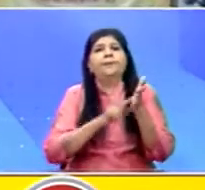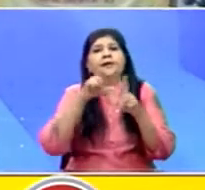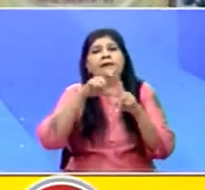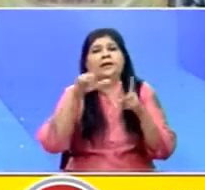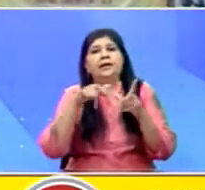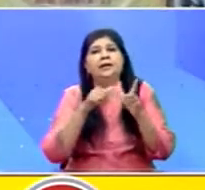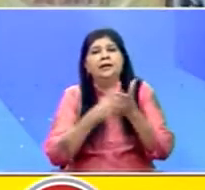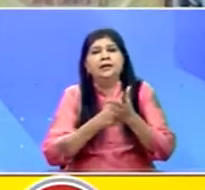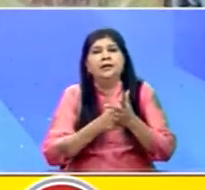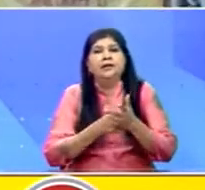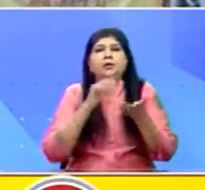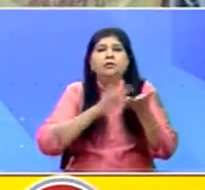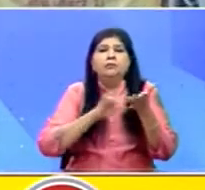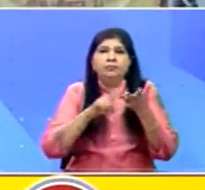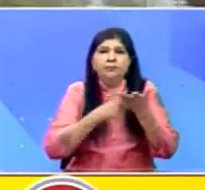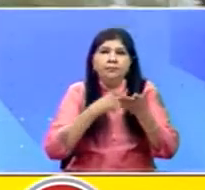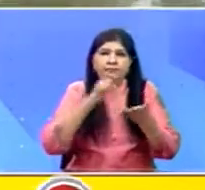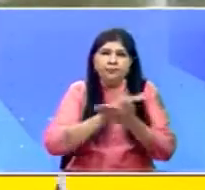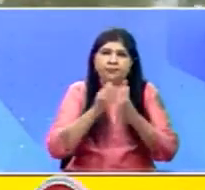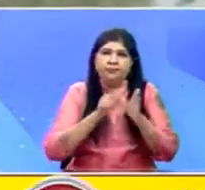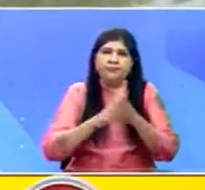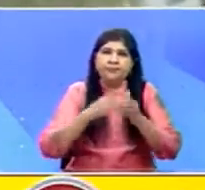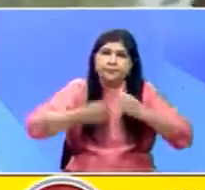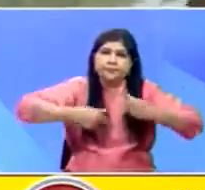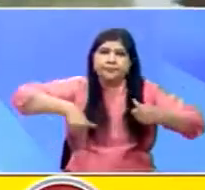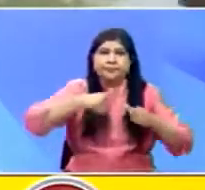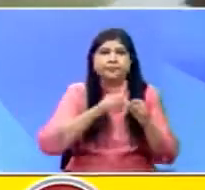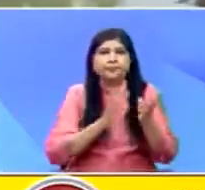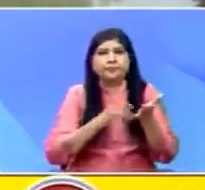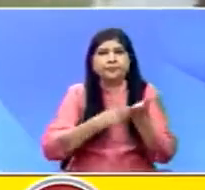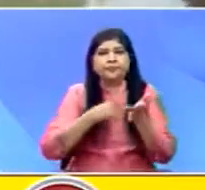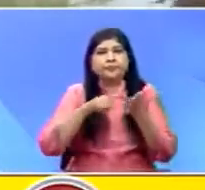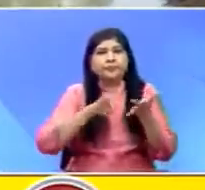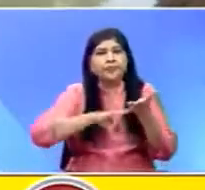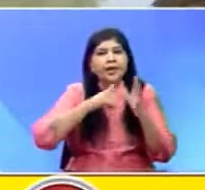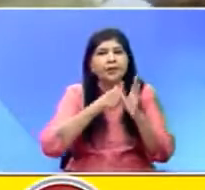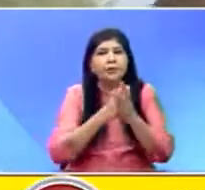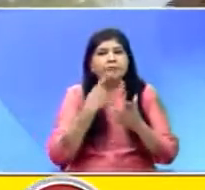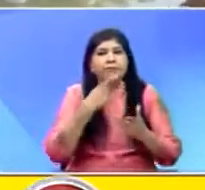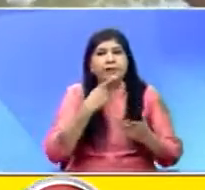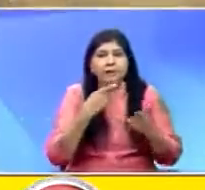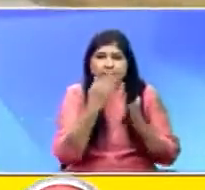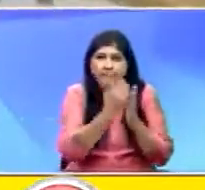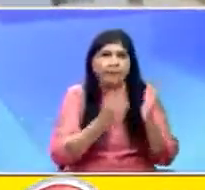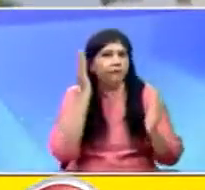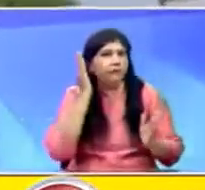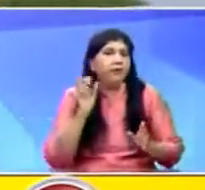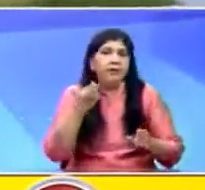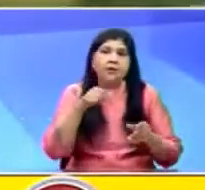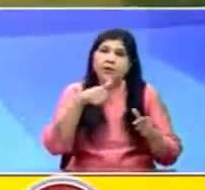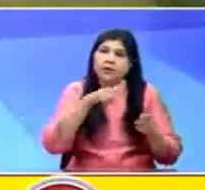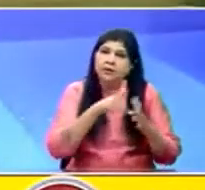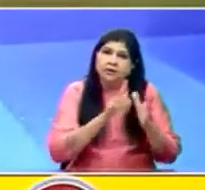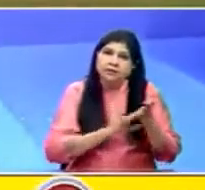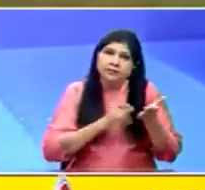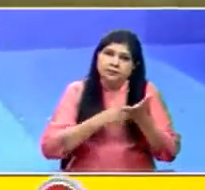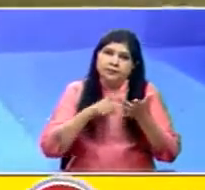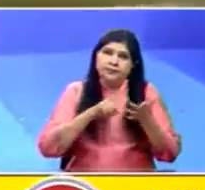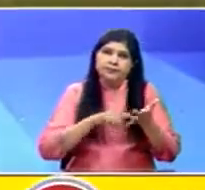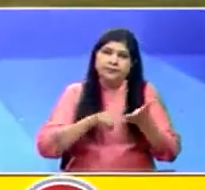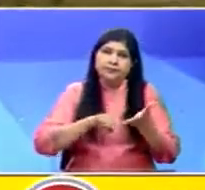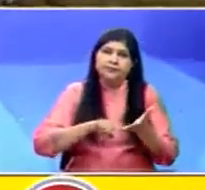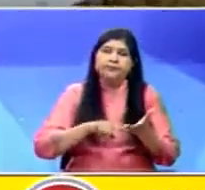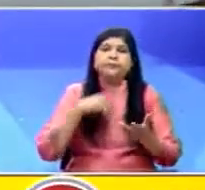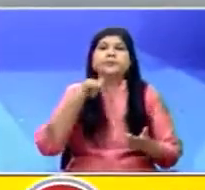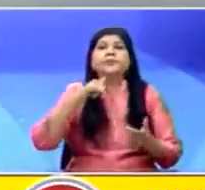मोचा ग्राम पंचायत में बने अमृत सरोवर के बारे में भी आपको बताना चाहता हूँ। ये अमृत सरोवर